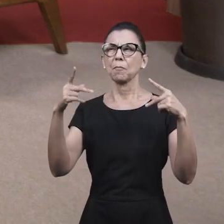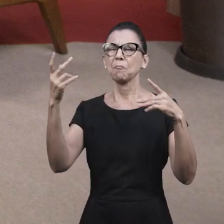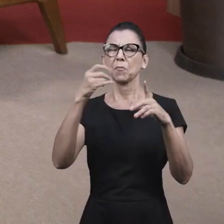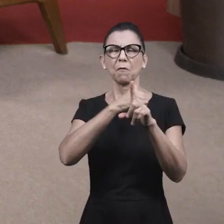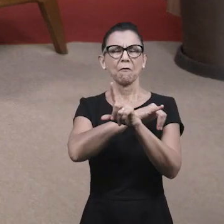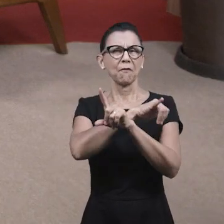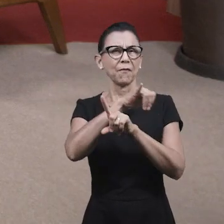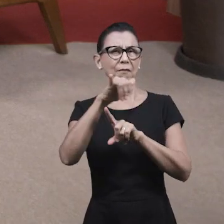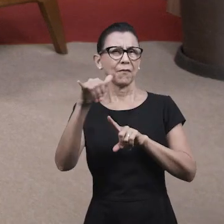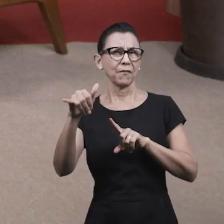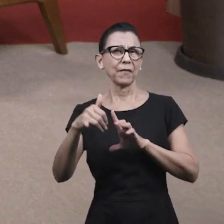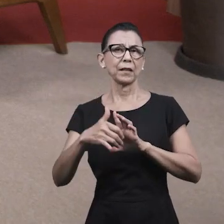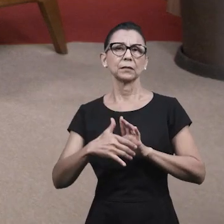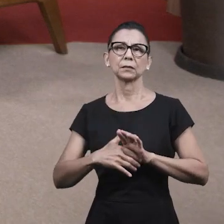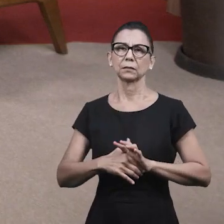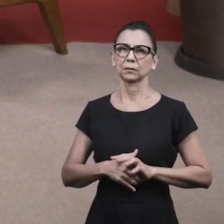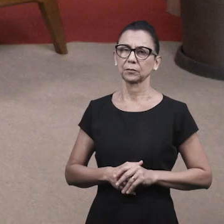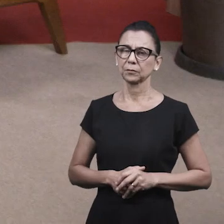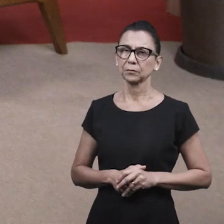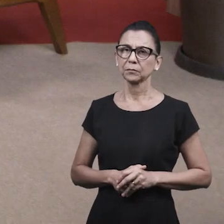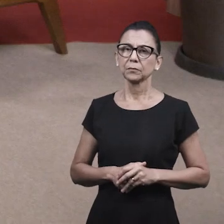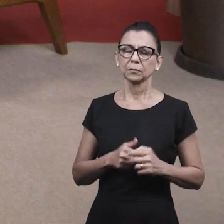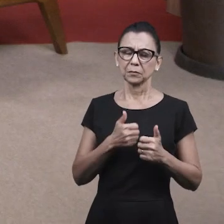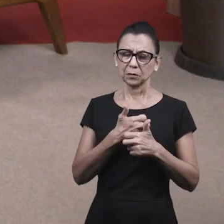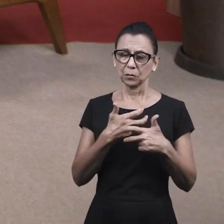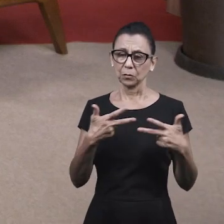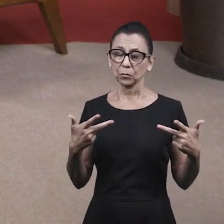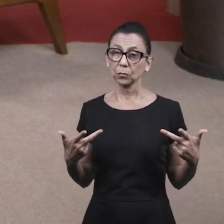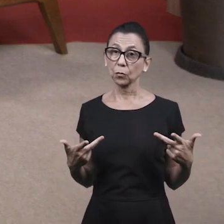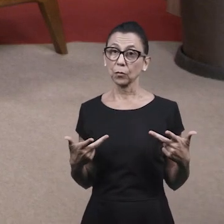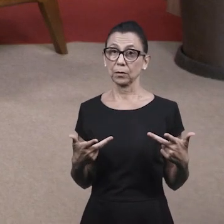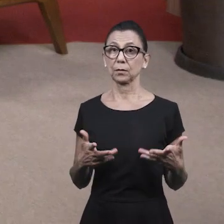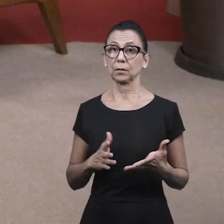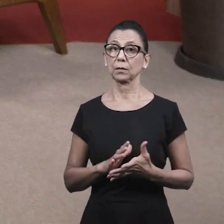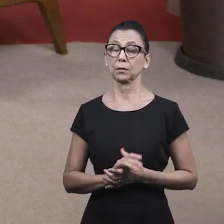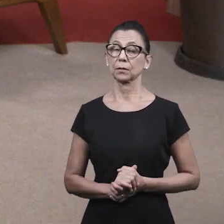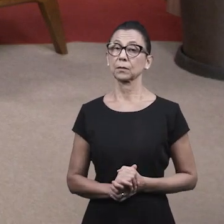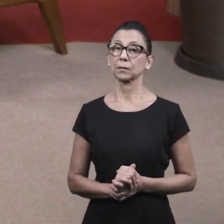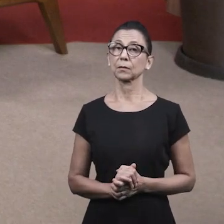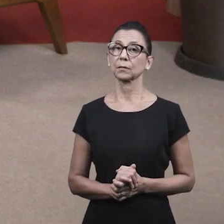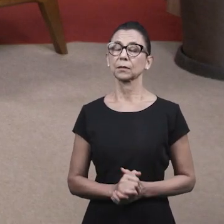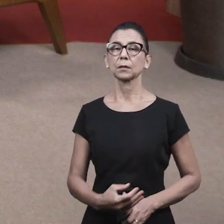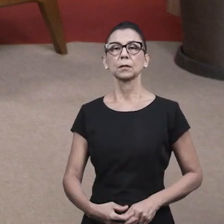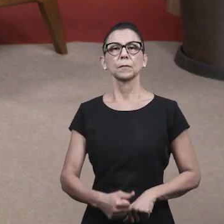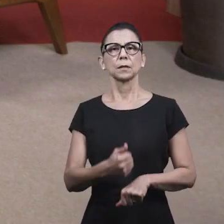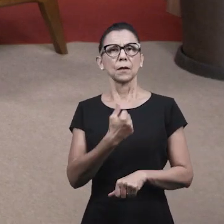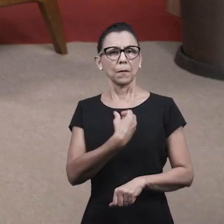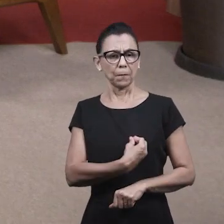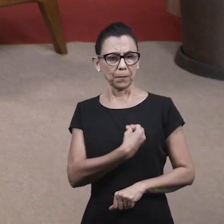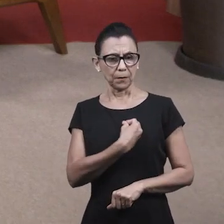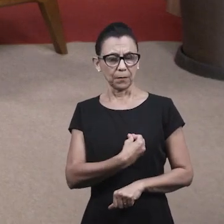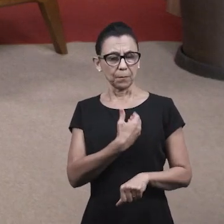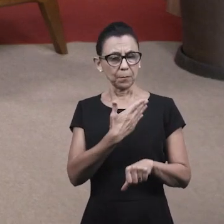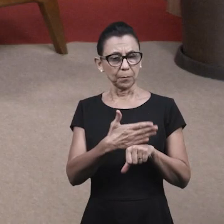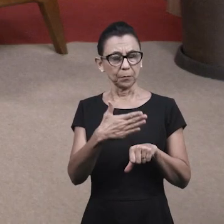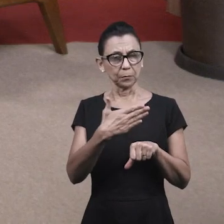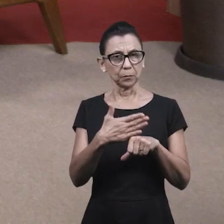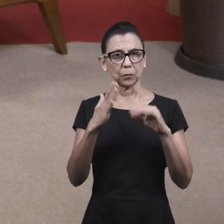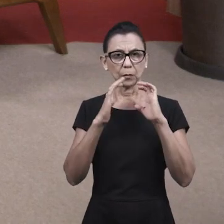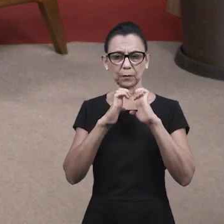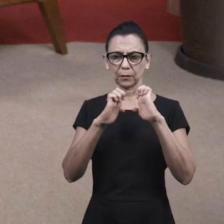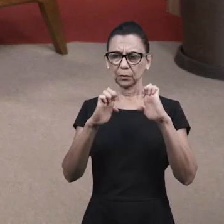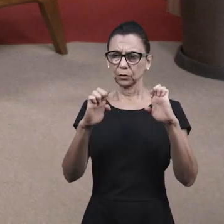beaucoup de choses, ou la personne qui vit un évangile, l'évangile